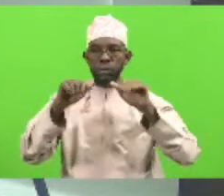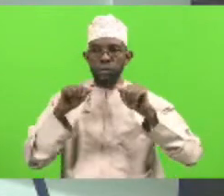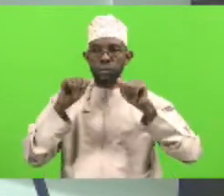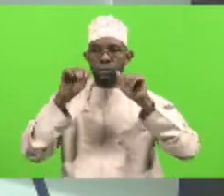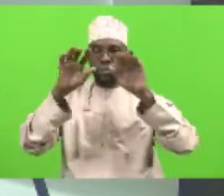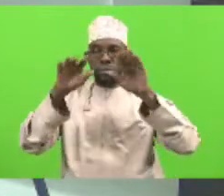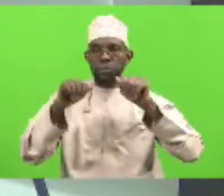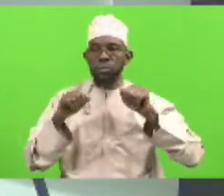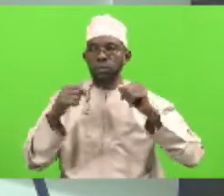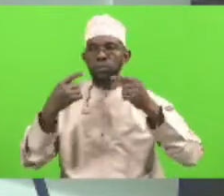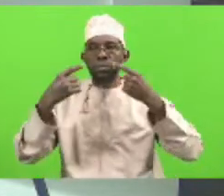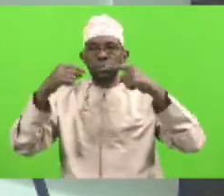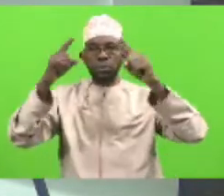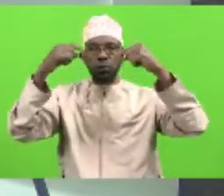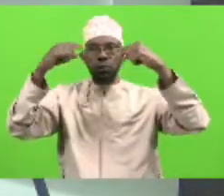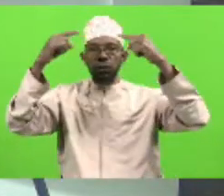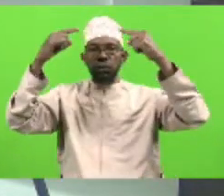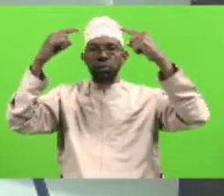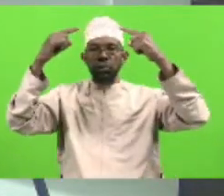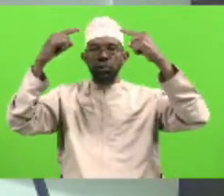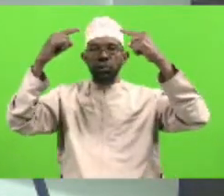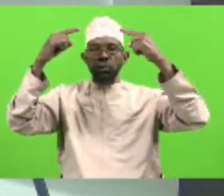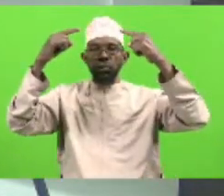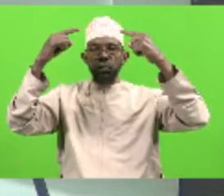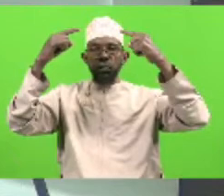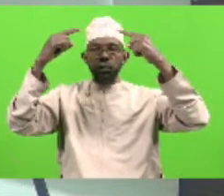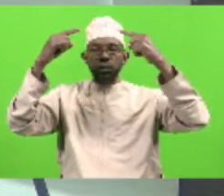حي على الفلاح